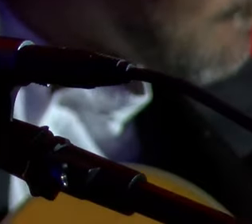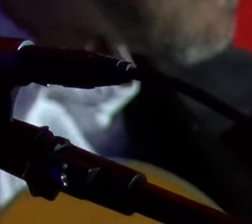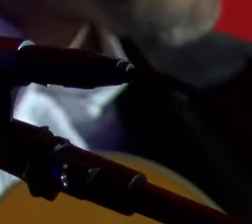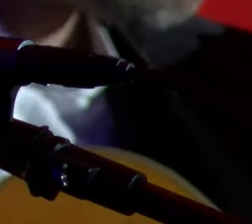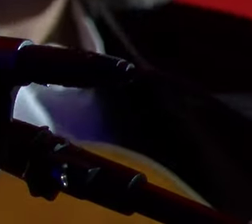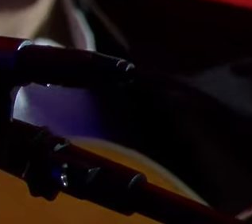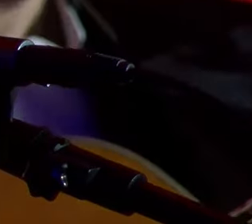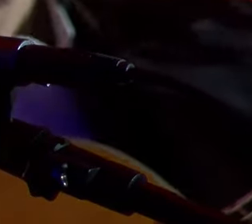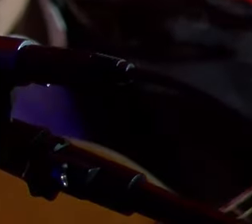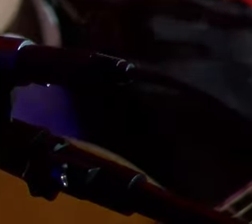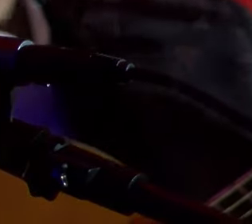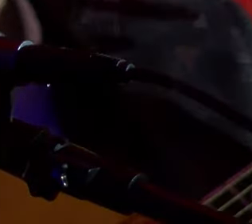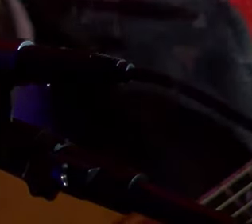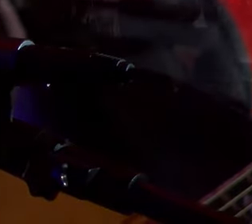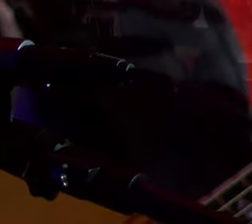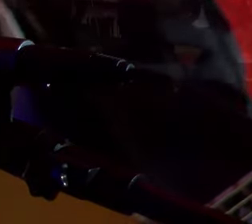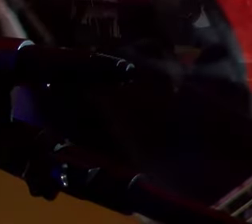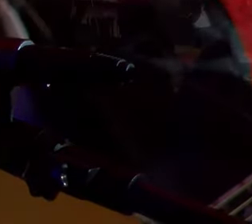potem do